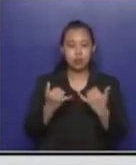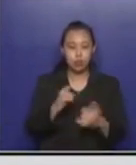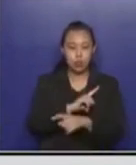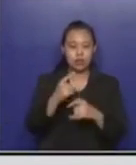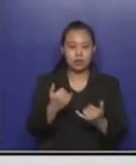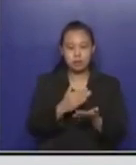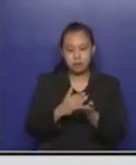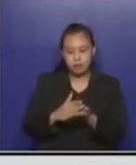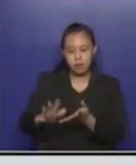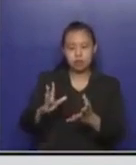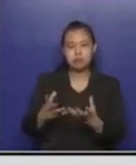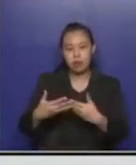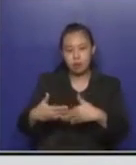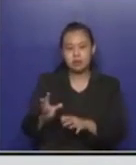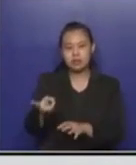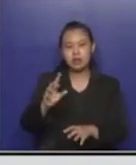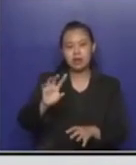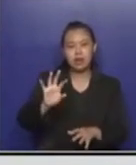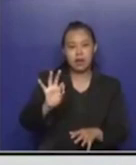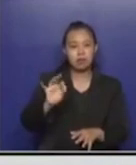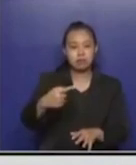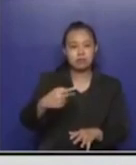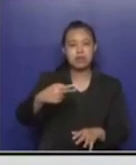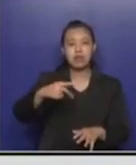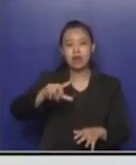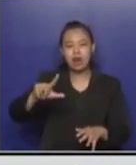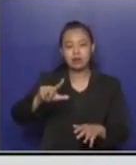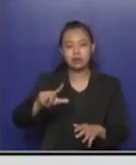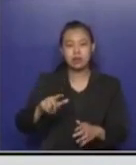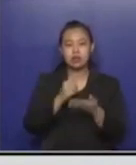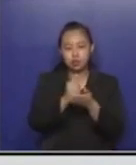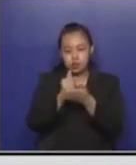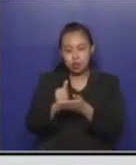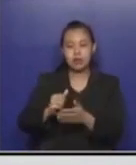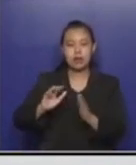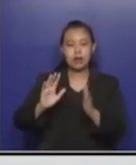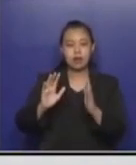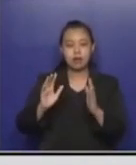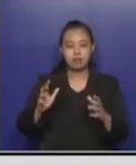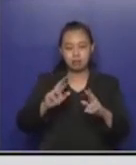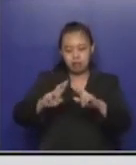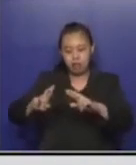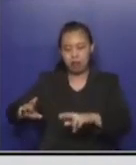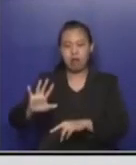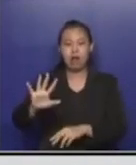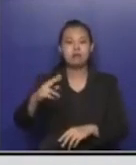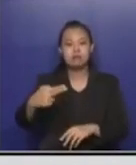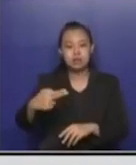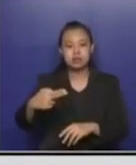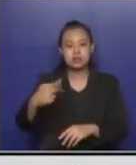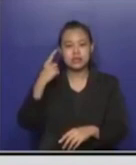ได้แค่ 90,000 ล้านเท่านั้นแล้วก็ช่วยธุรกิจไปได้แค่ 50,000 รายเท่านั้นสำหรับพรรคก้าวไกลเรา